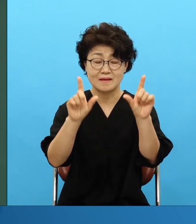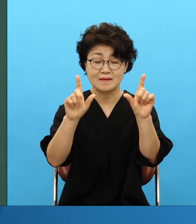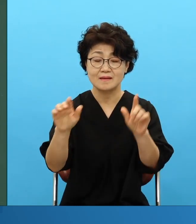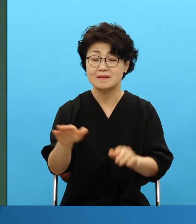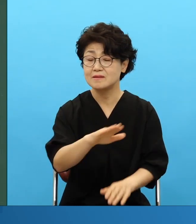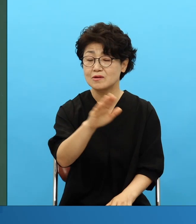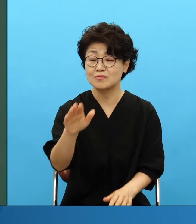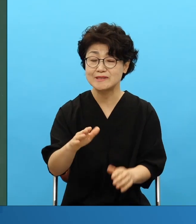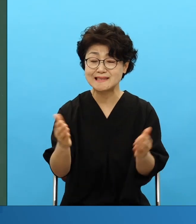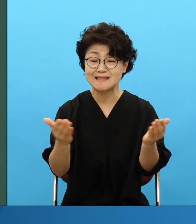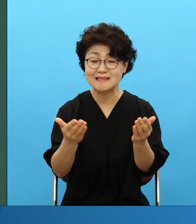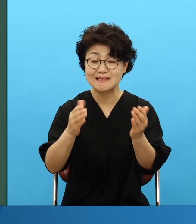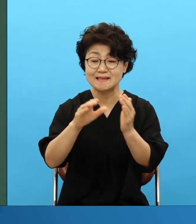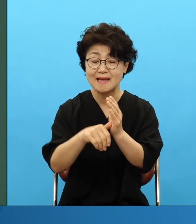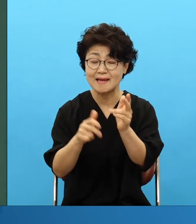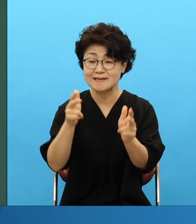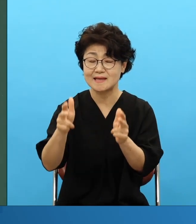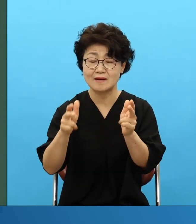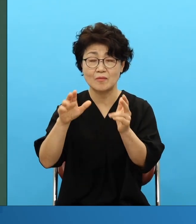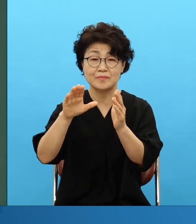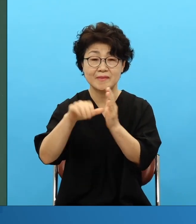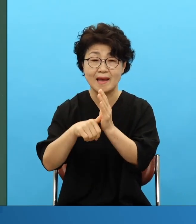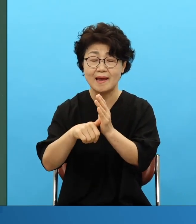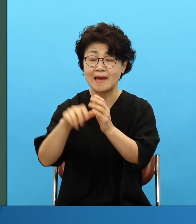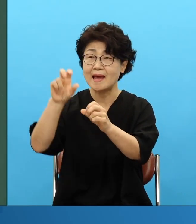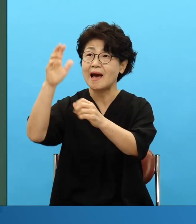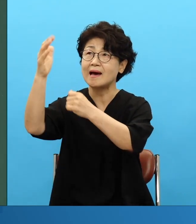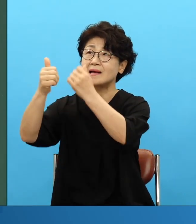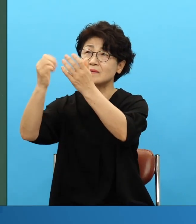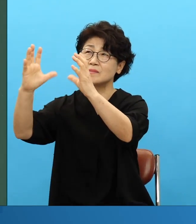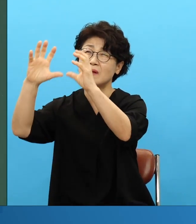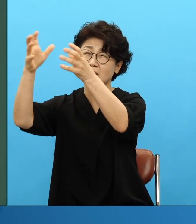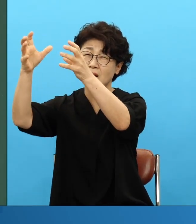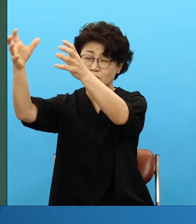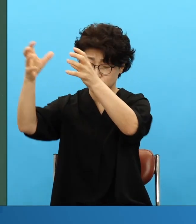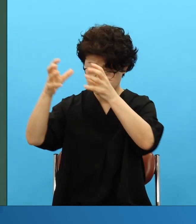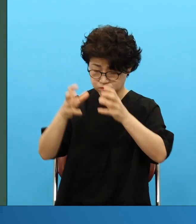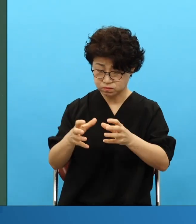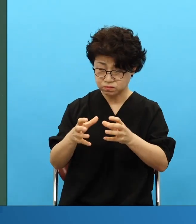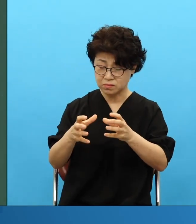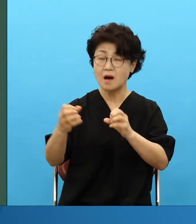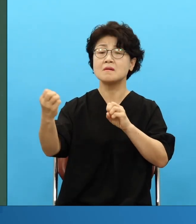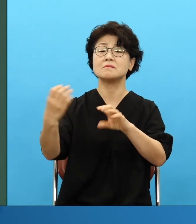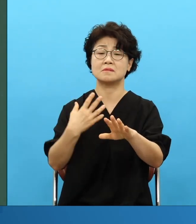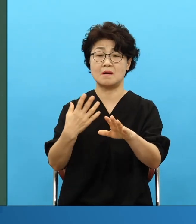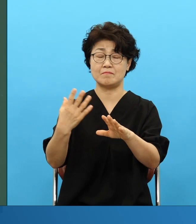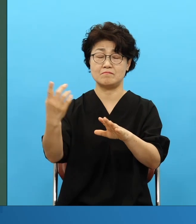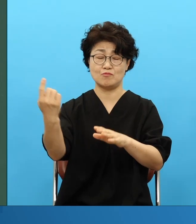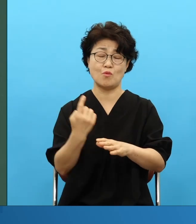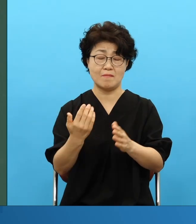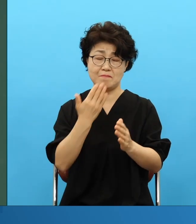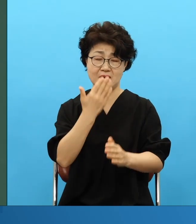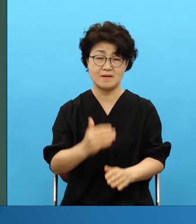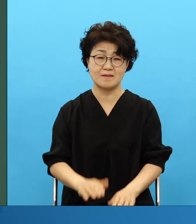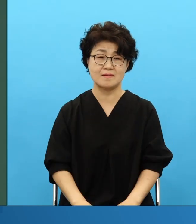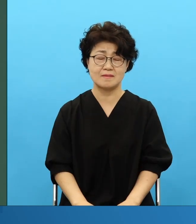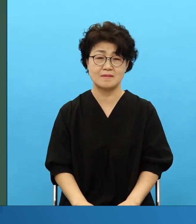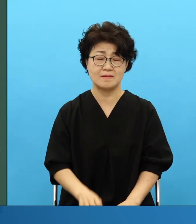응답이 오면 되어지기 시작하는 겁니다. Finally, one day when this answer comes to your business, things begin to take place. 그냥 되는 것이